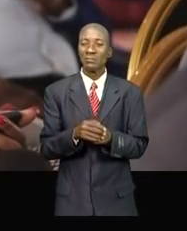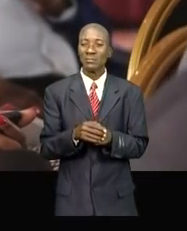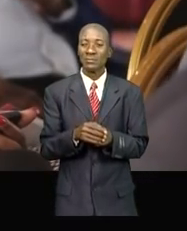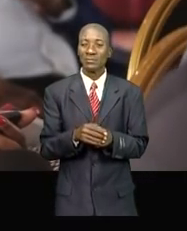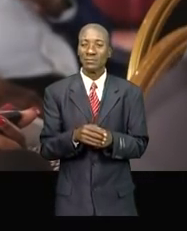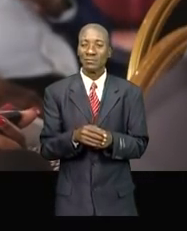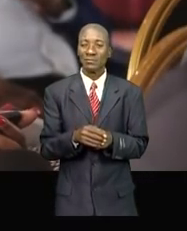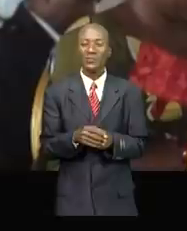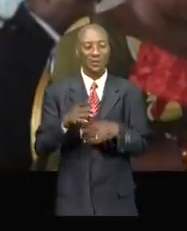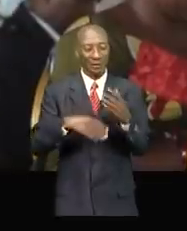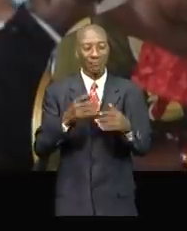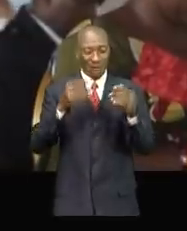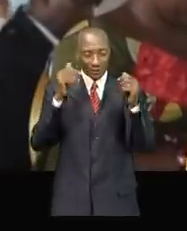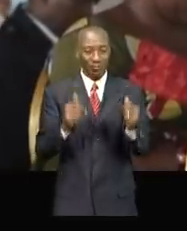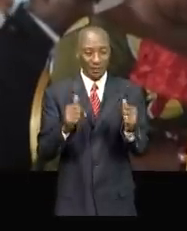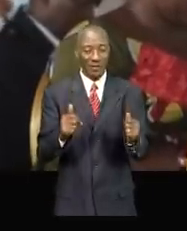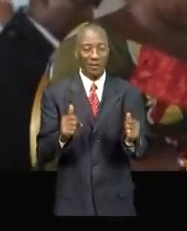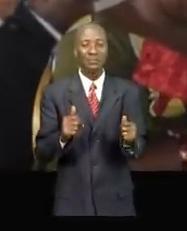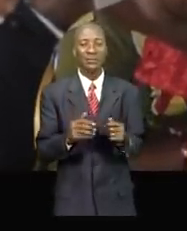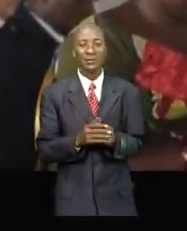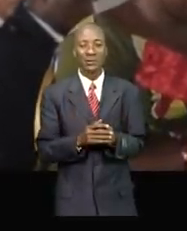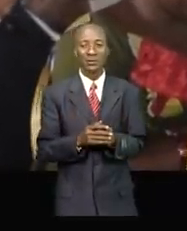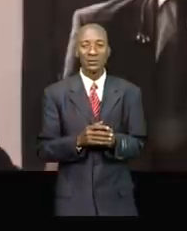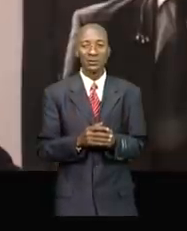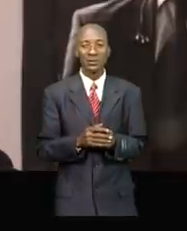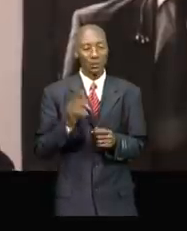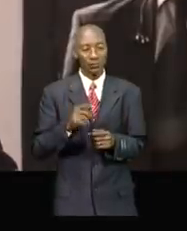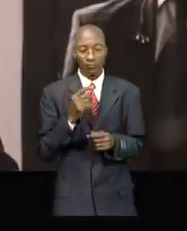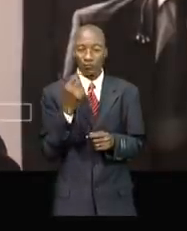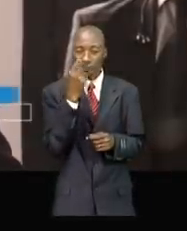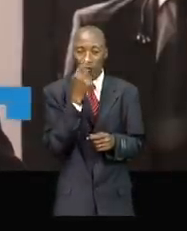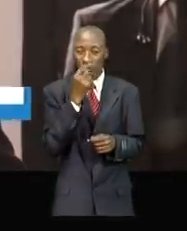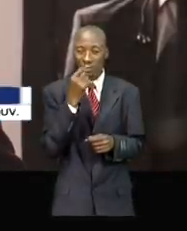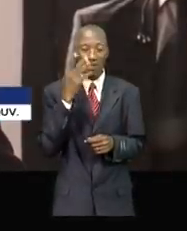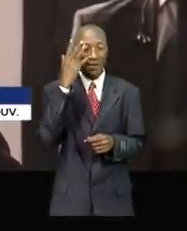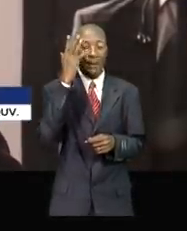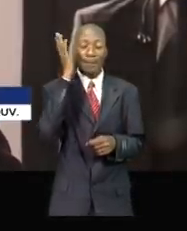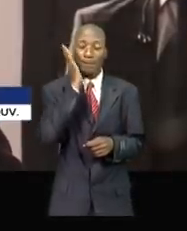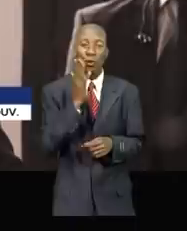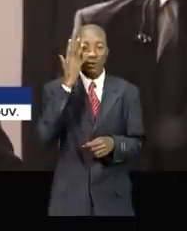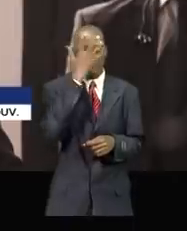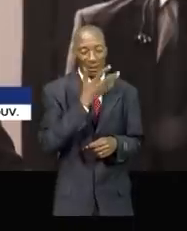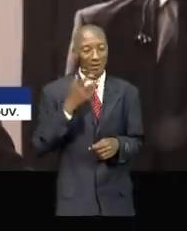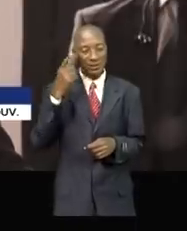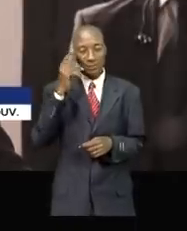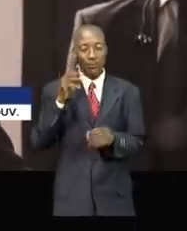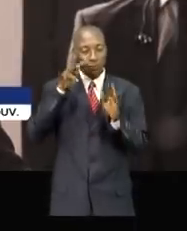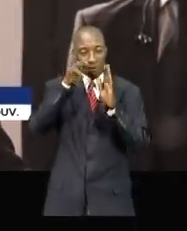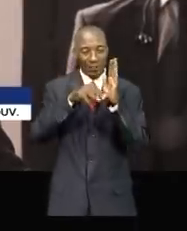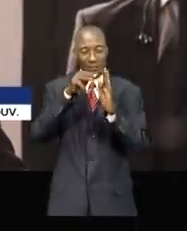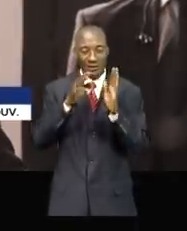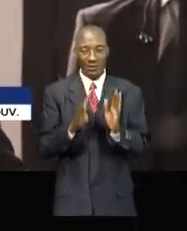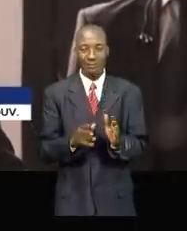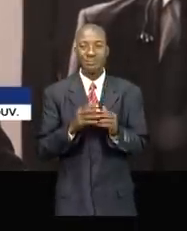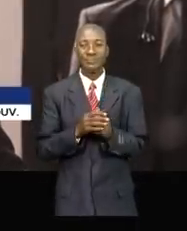de moutons noirs dans la presse qui ternissent l'image de ces métiers nobles de médias. Certains qui sont à la base